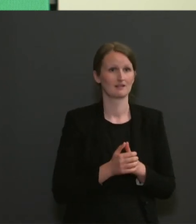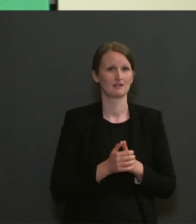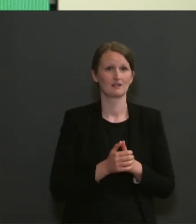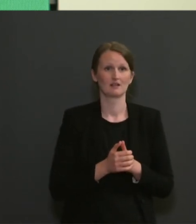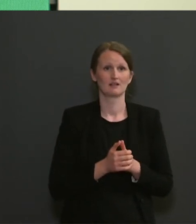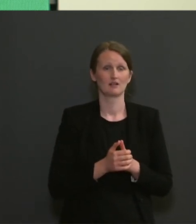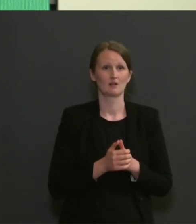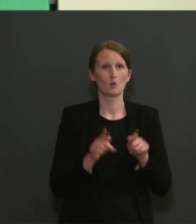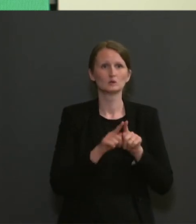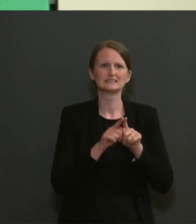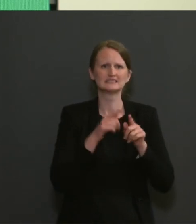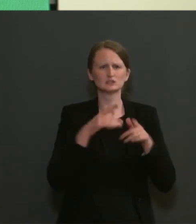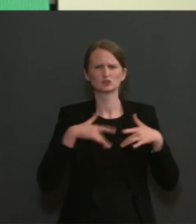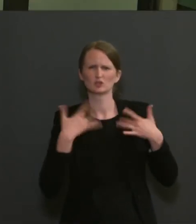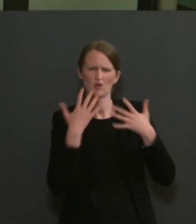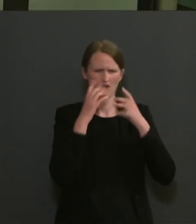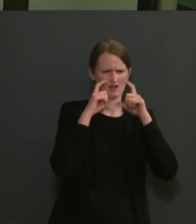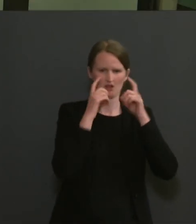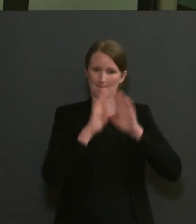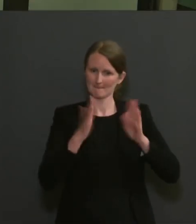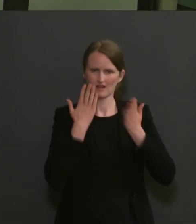beaucoup.